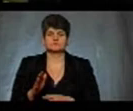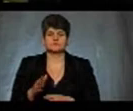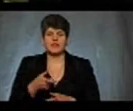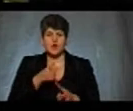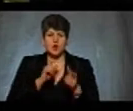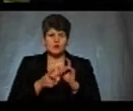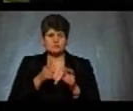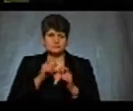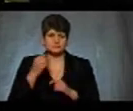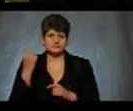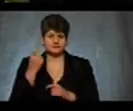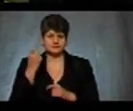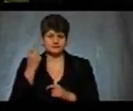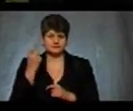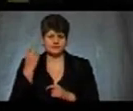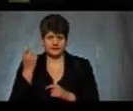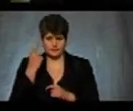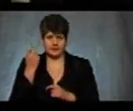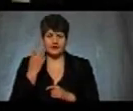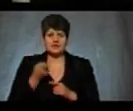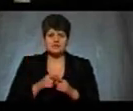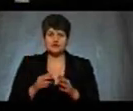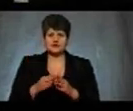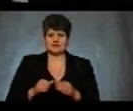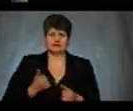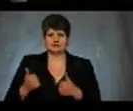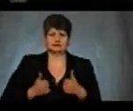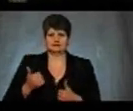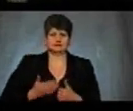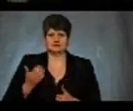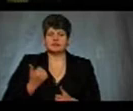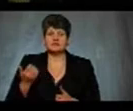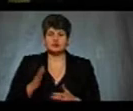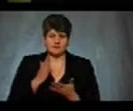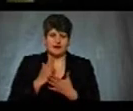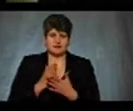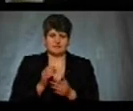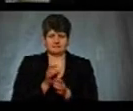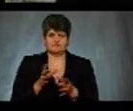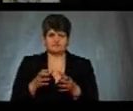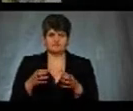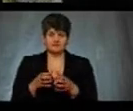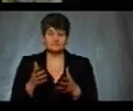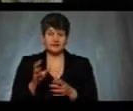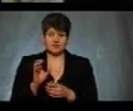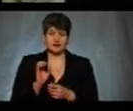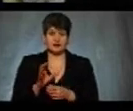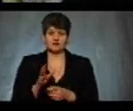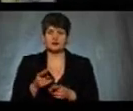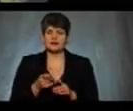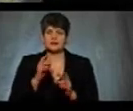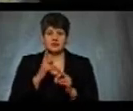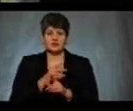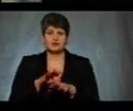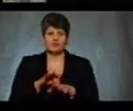розпивали спиртні напої. Цей сусід вихвалявся, що має вибуховий пристрій. В результаті необережного поводження